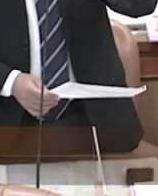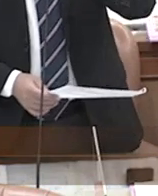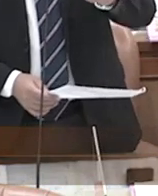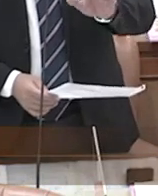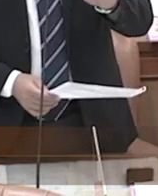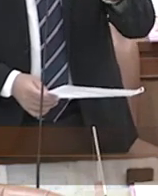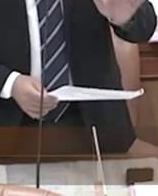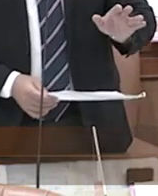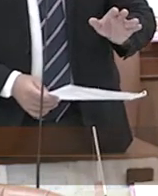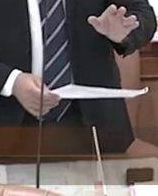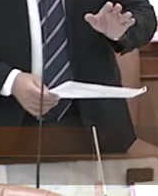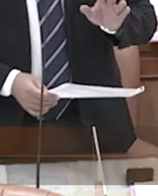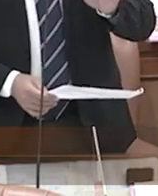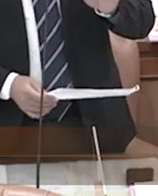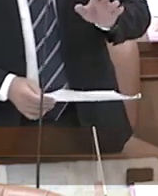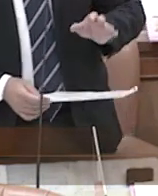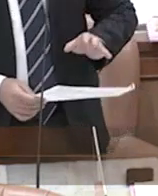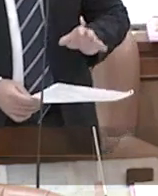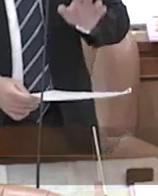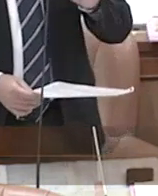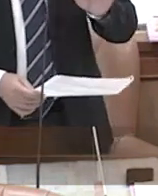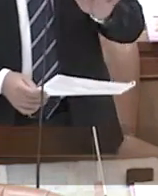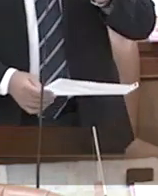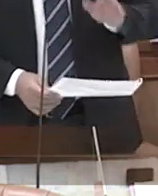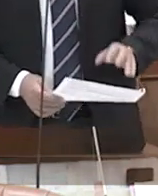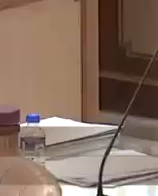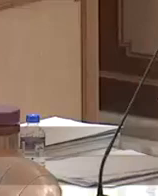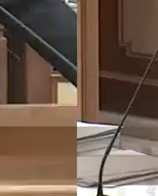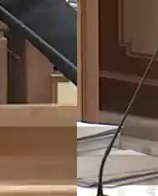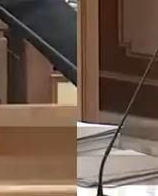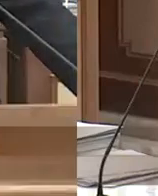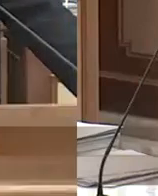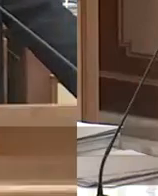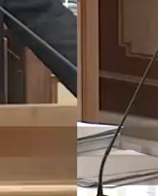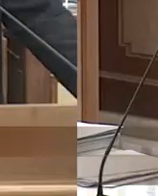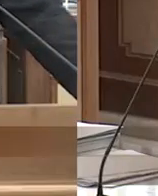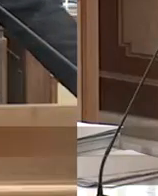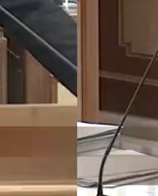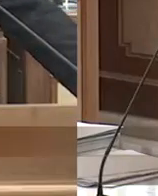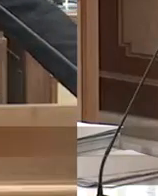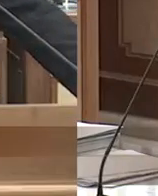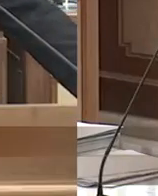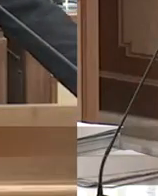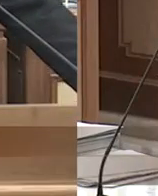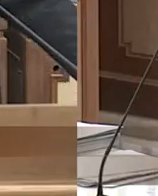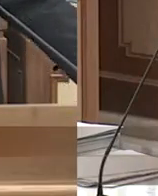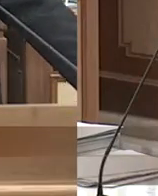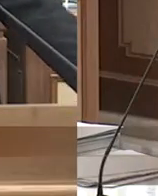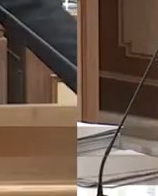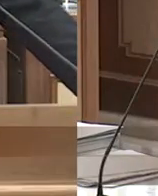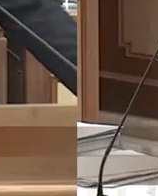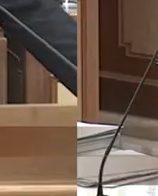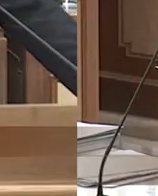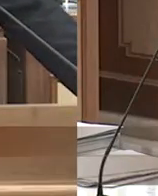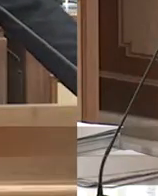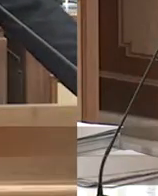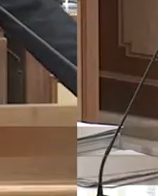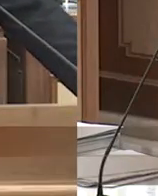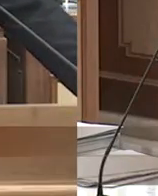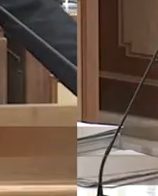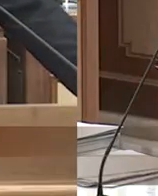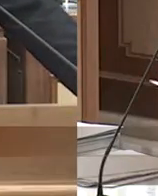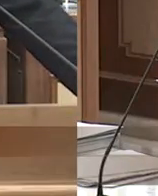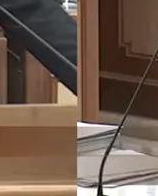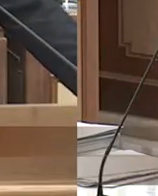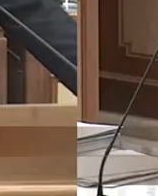现在施政难度那么高，所以大家都在看你的路线跟主张。所以市长，你的路线跟主张呢，包括你的相